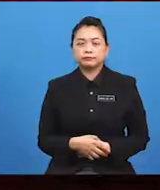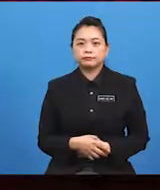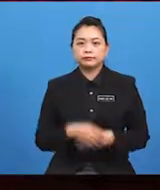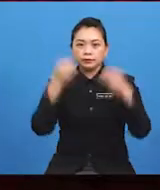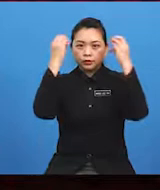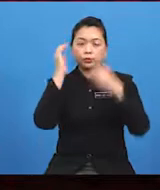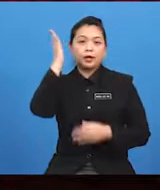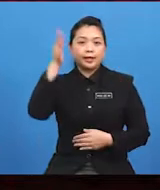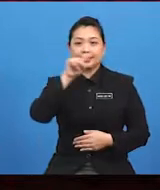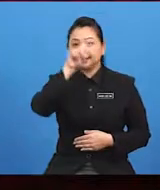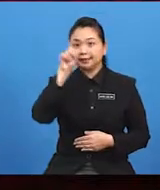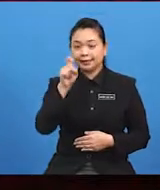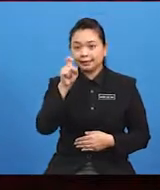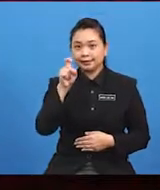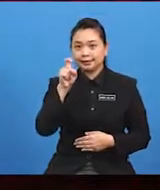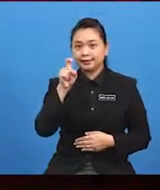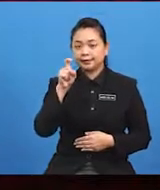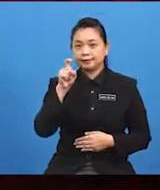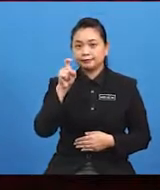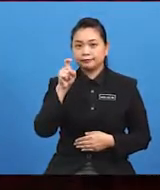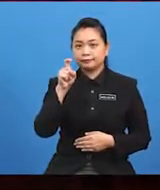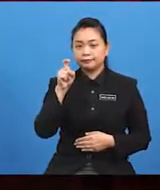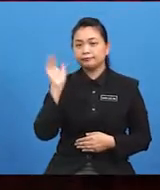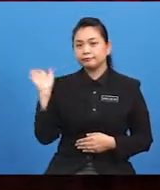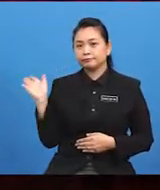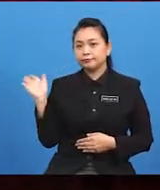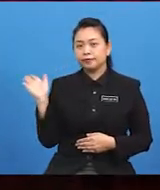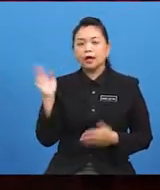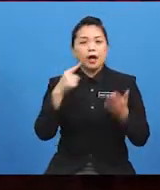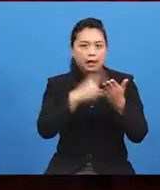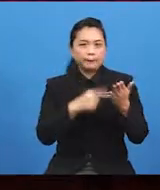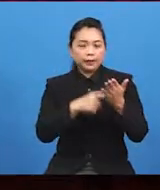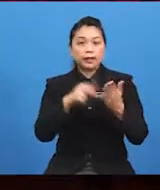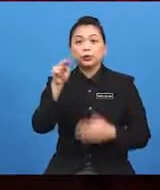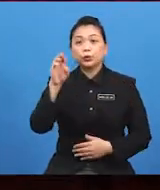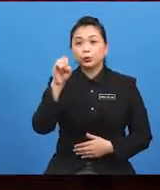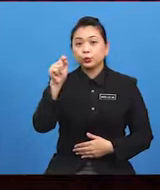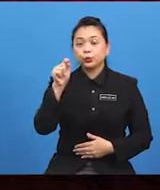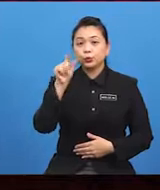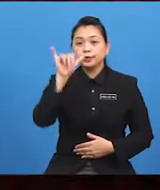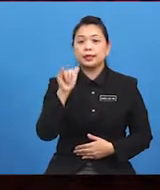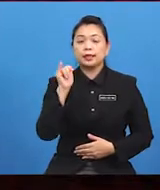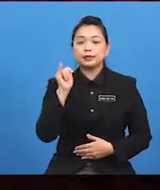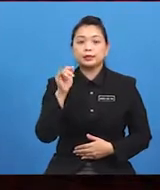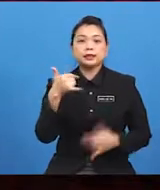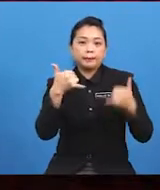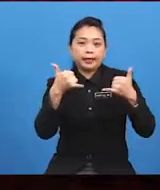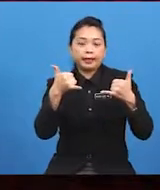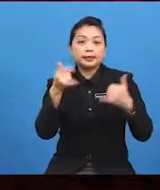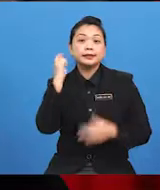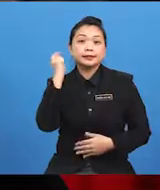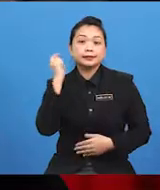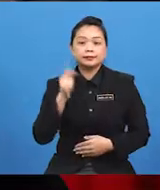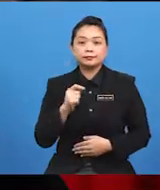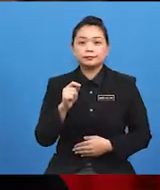Cikgu akan bertanya soalan kepada Haziq. Haziq, apakah not-not yang dimainkan dalam arpeggio A